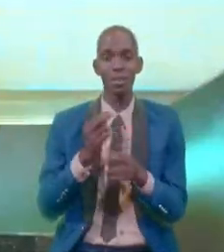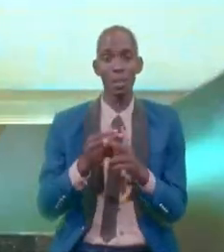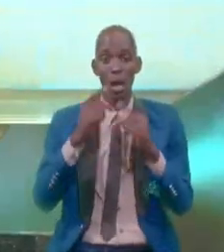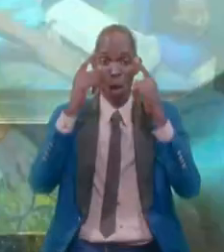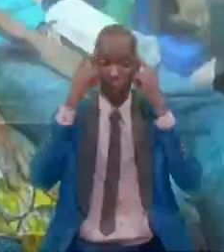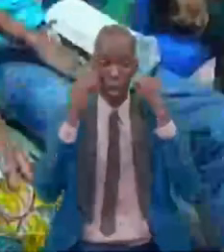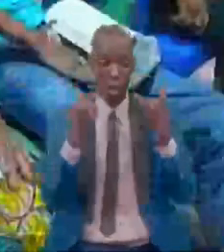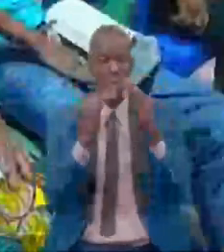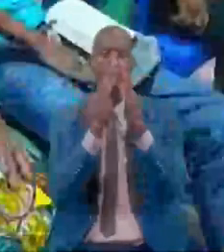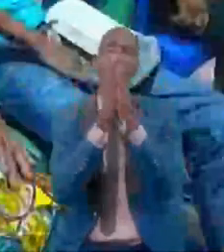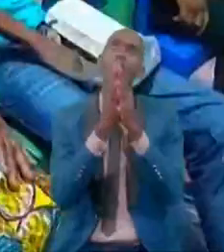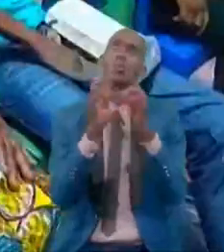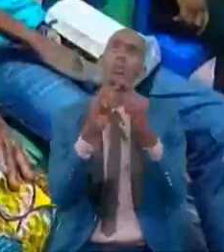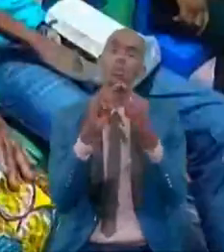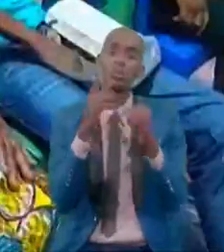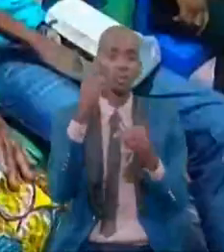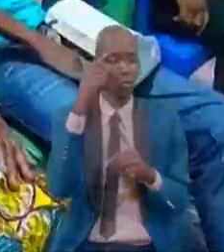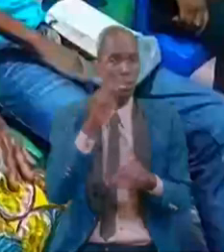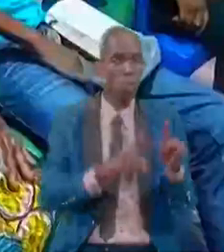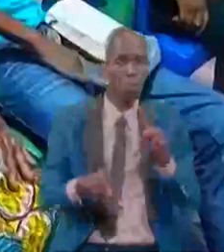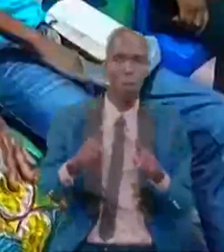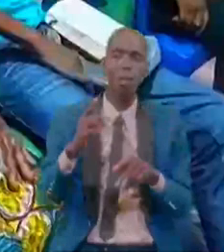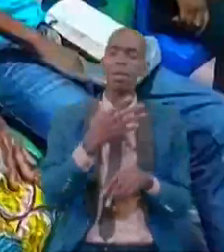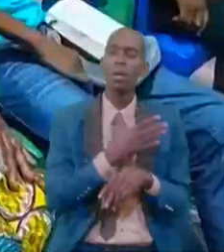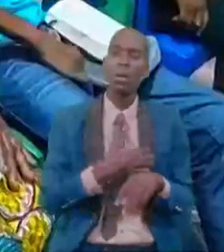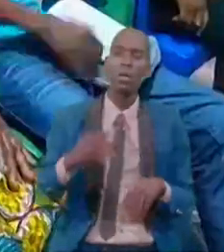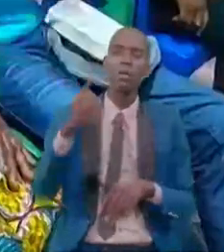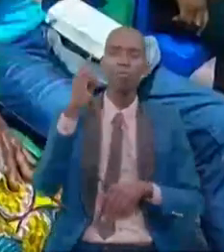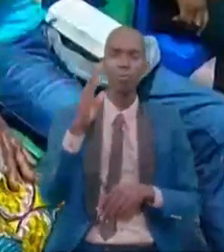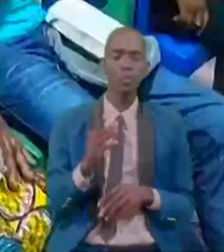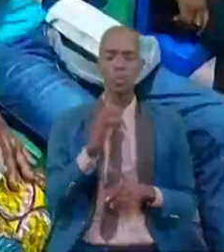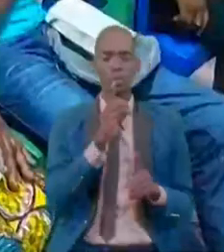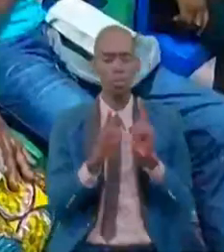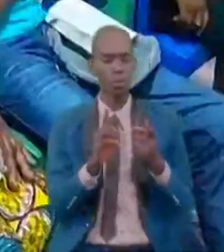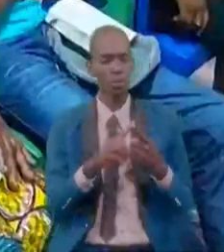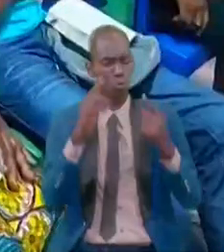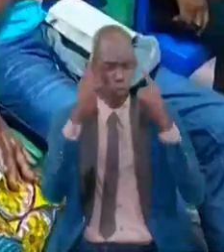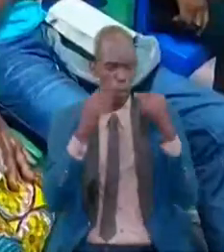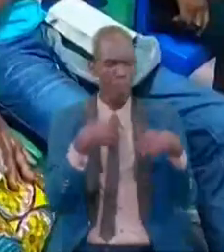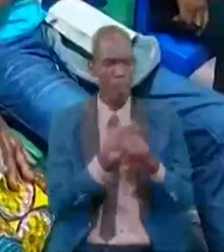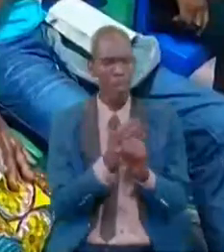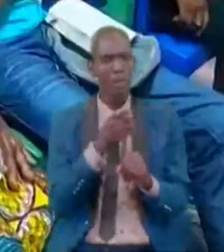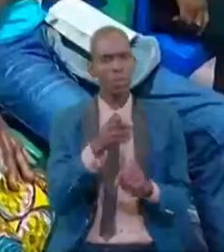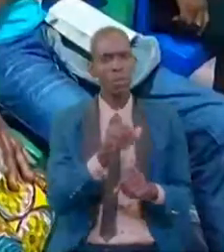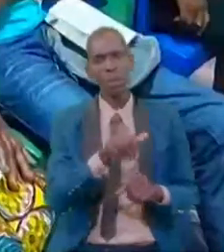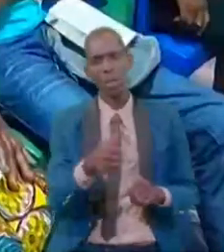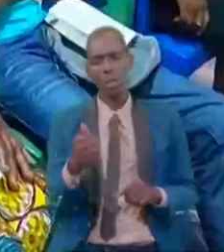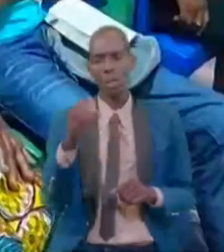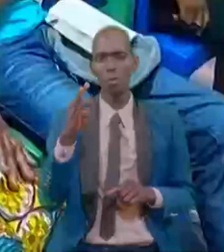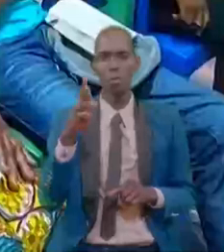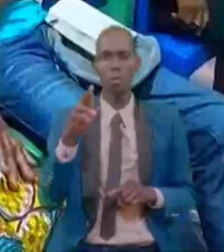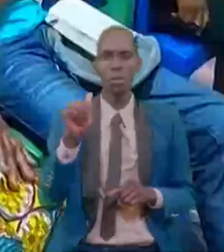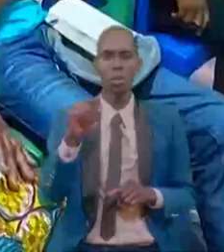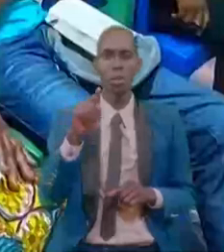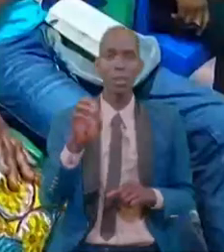peuple. L'Éternel dit à Moïse, fais-toi un serpent brûlant et place-le sur une